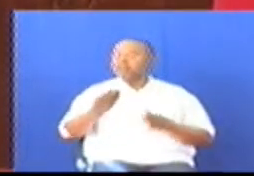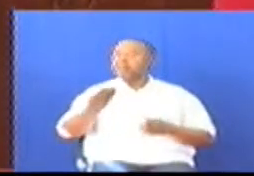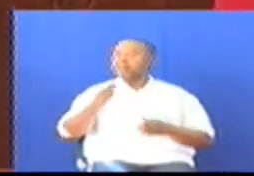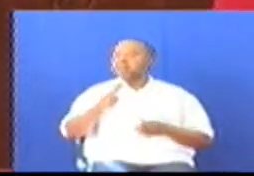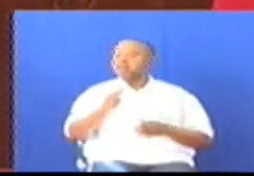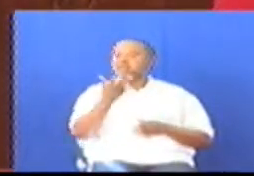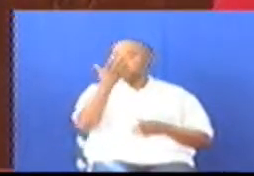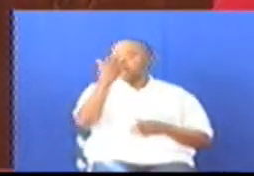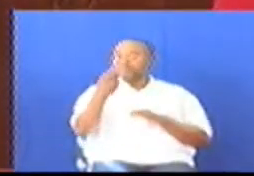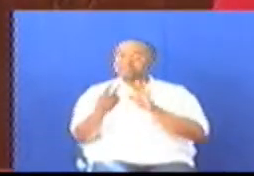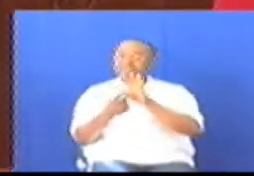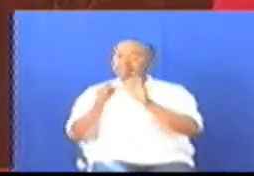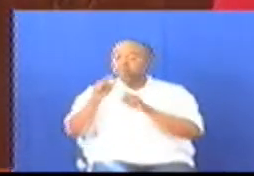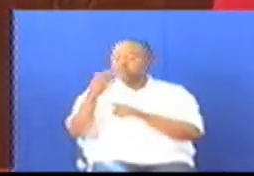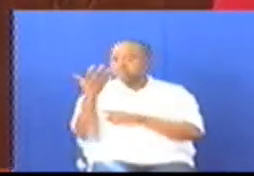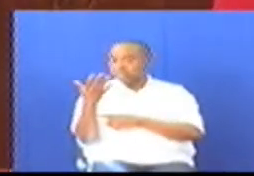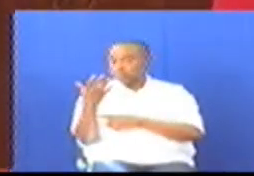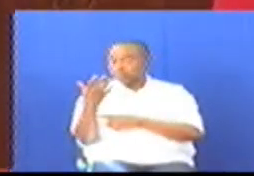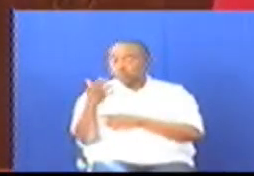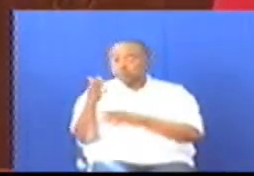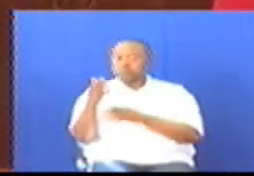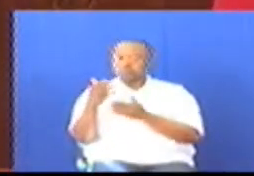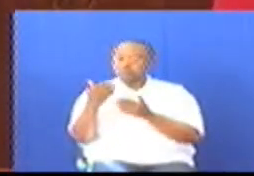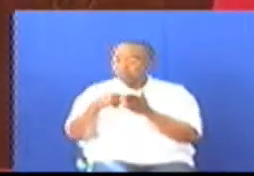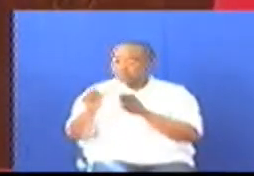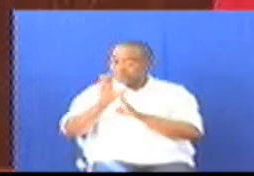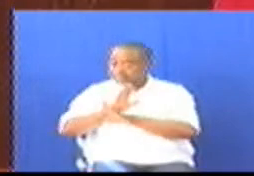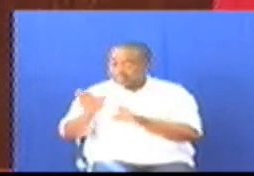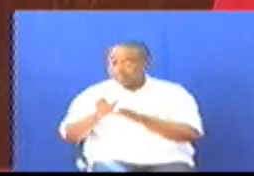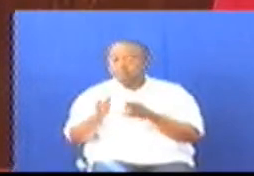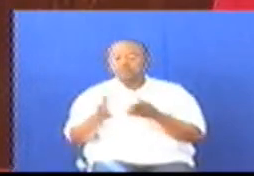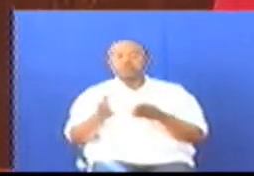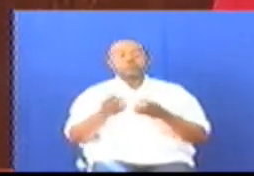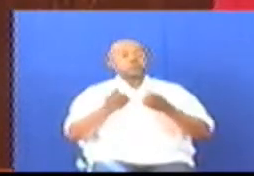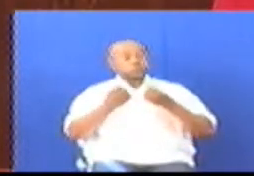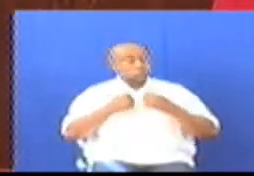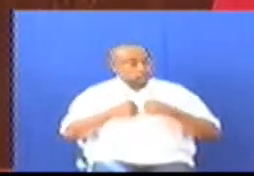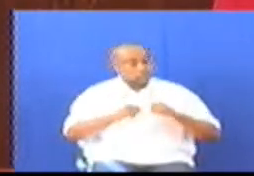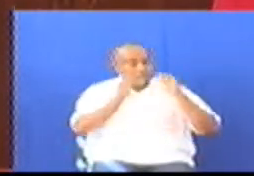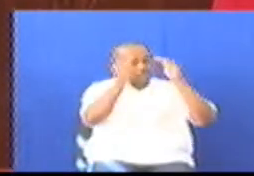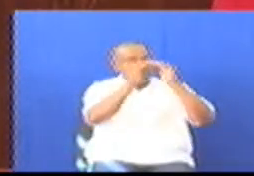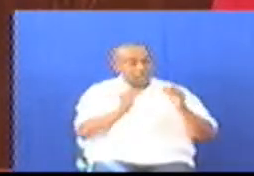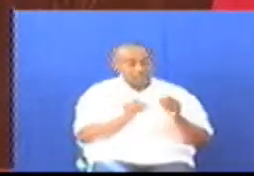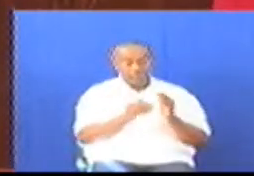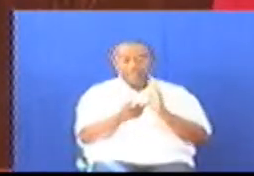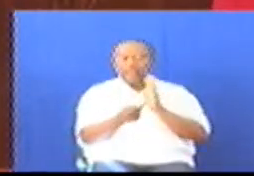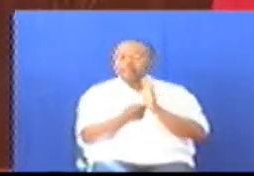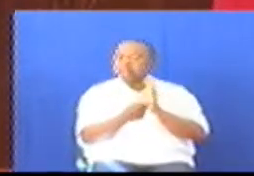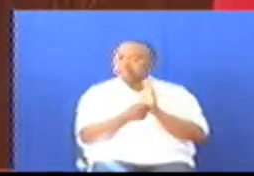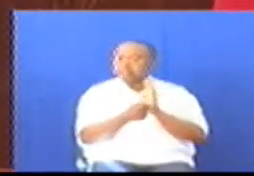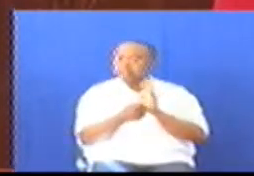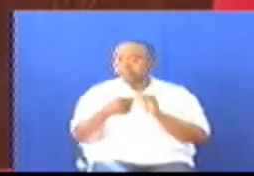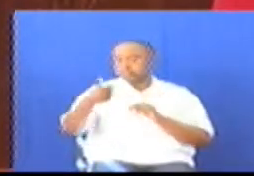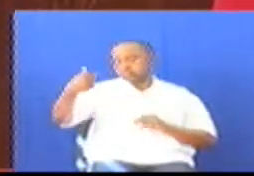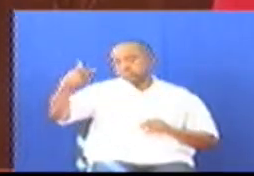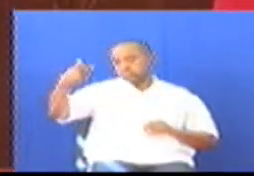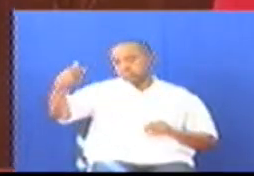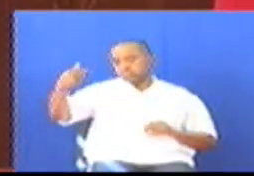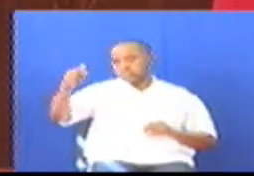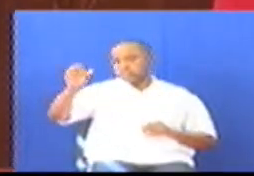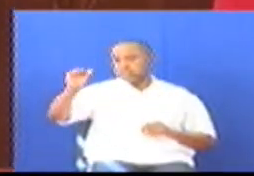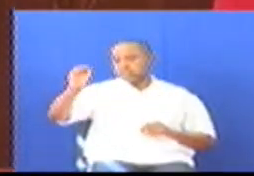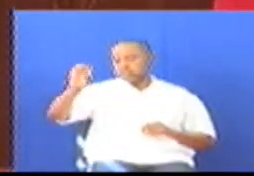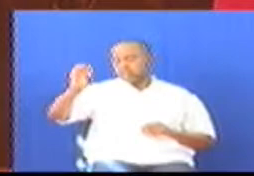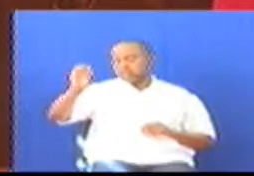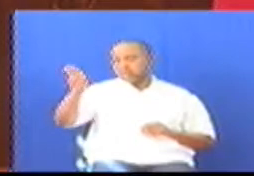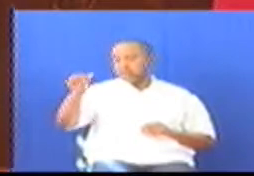57.5 kwa ajili ya kutekeleza mifumo ya tehama ambayo haijakamilika